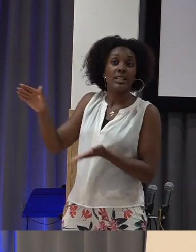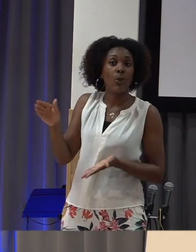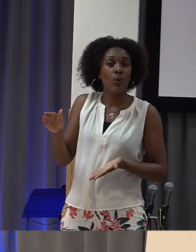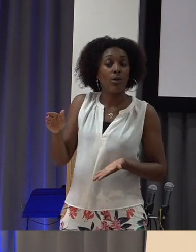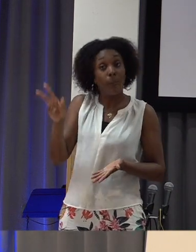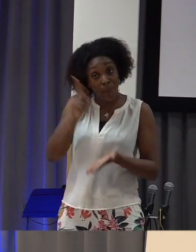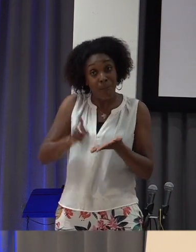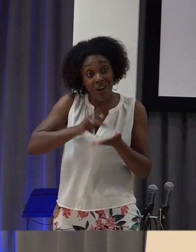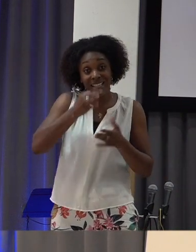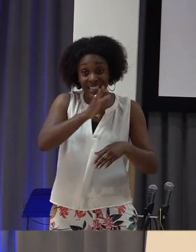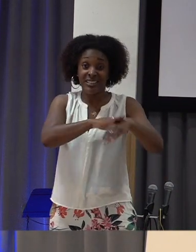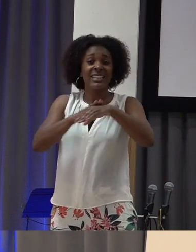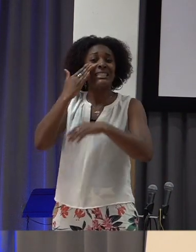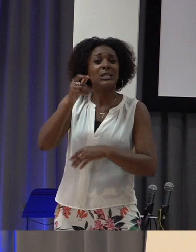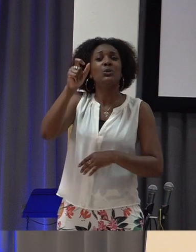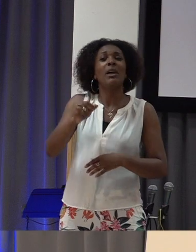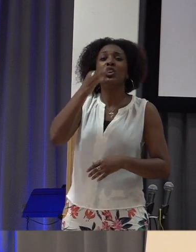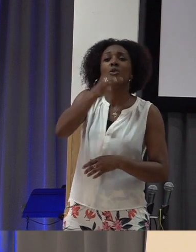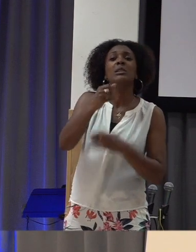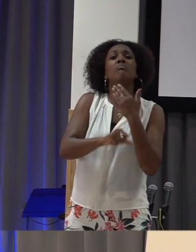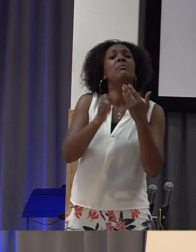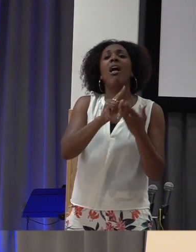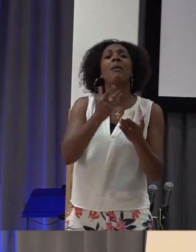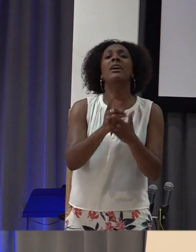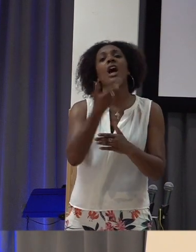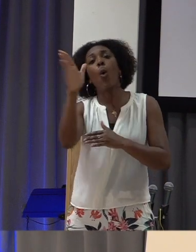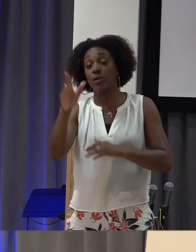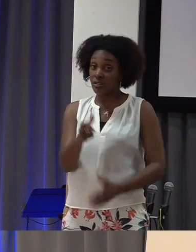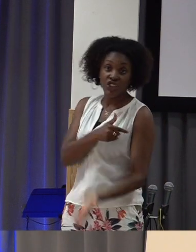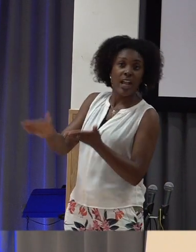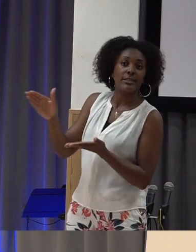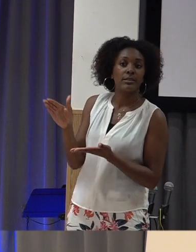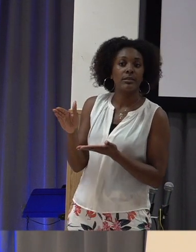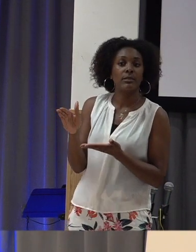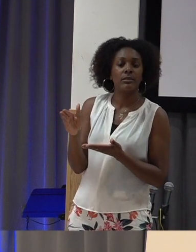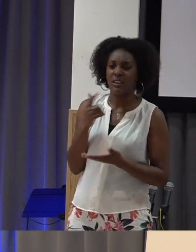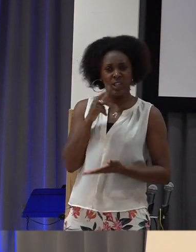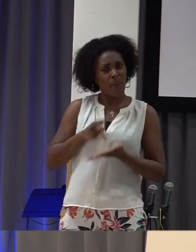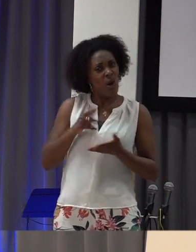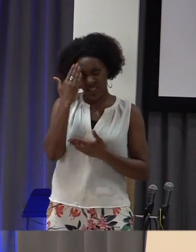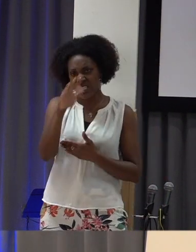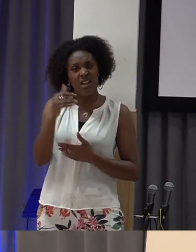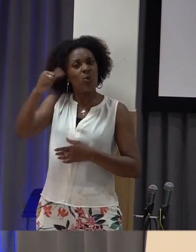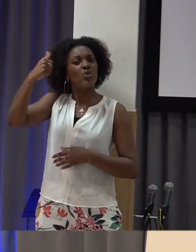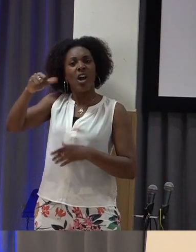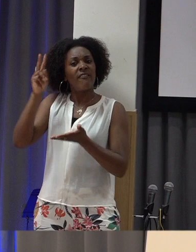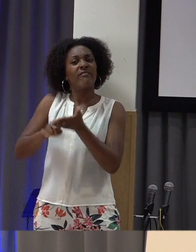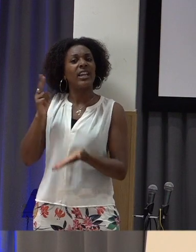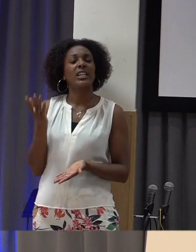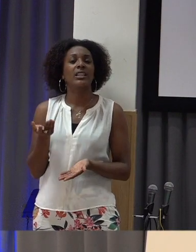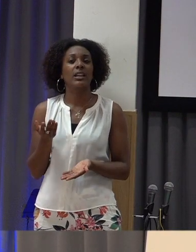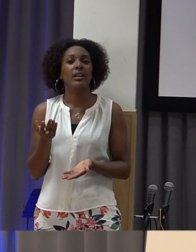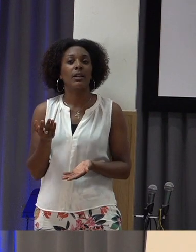chose. Et la fermeté doctrinale qui exclut le relativisme à la mode est une